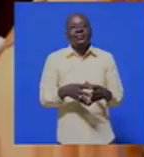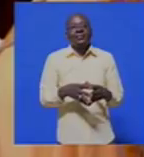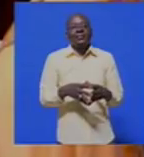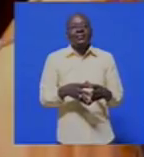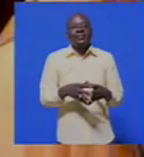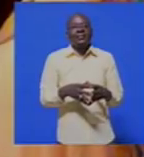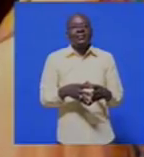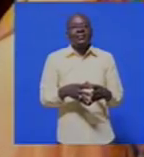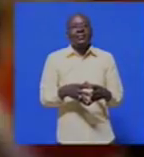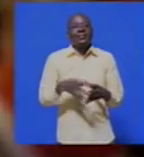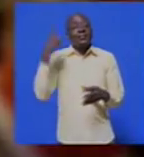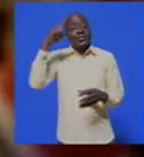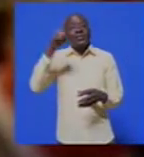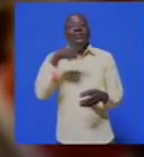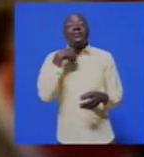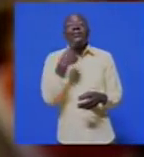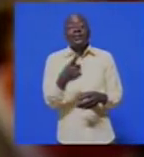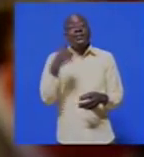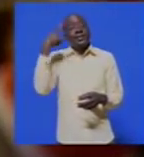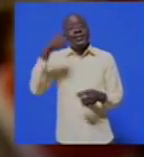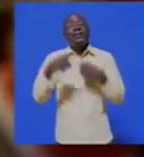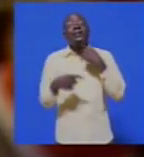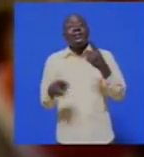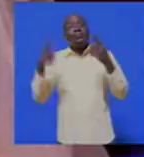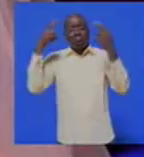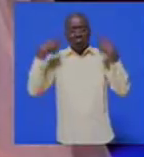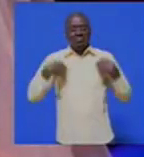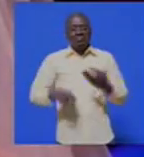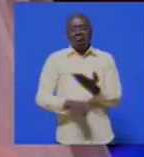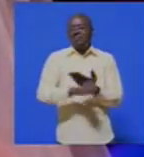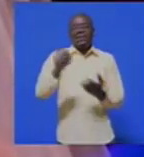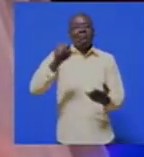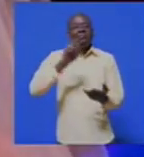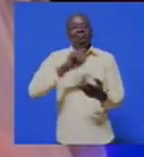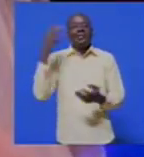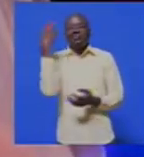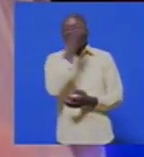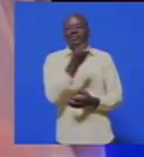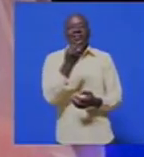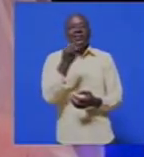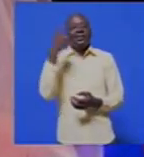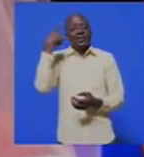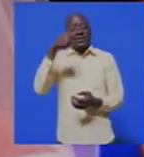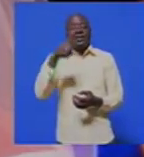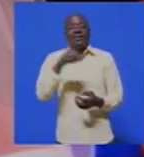Meghan Markle, tout en sobriété, était vêtue d'une robe simple et élégante du couturier français Givenchy.